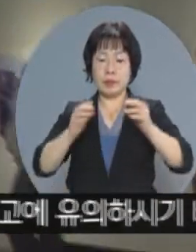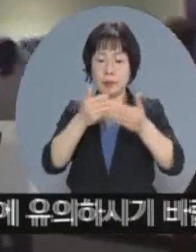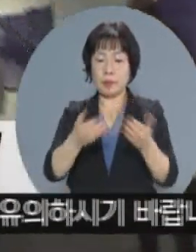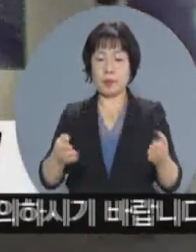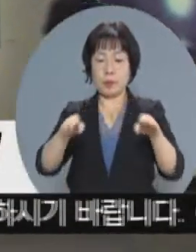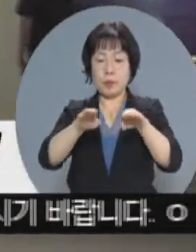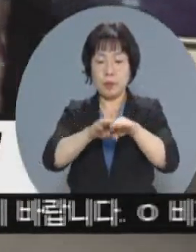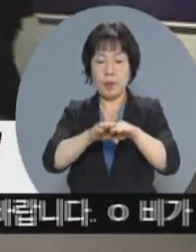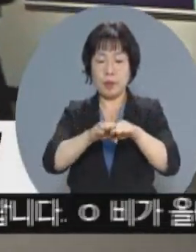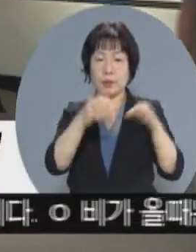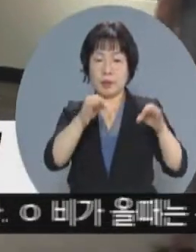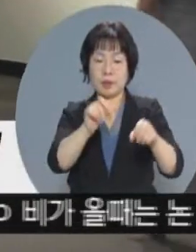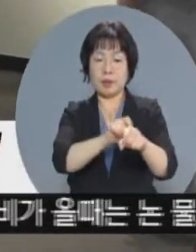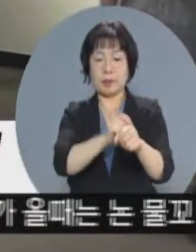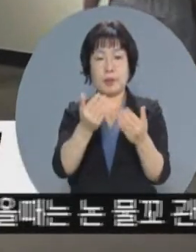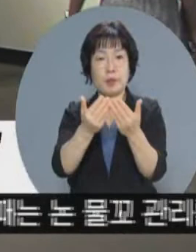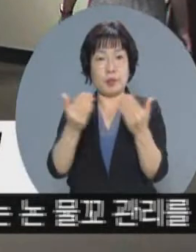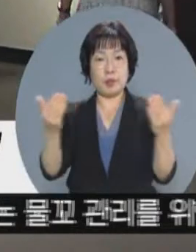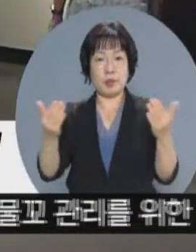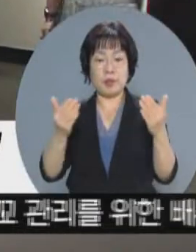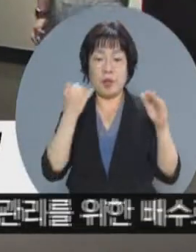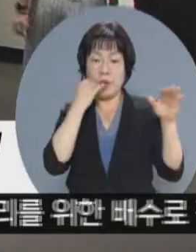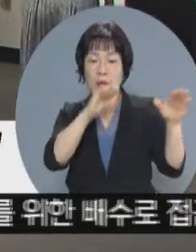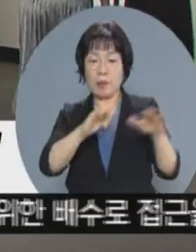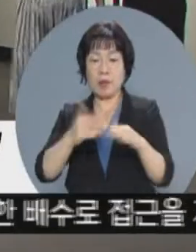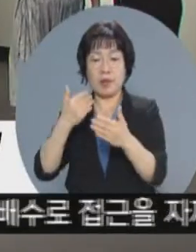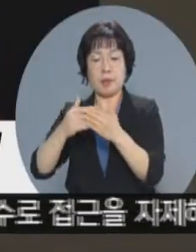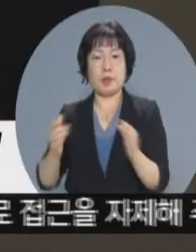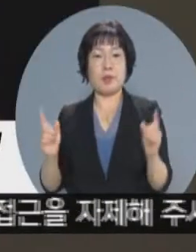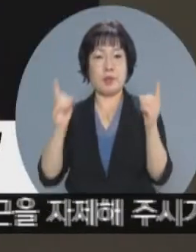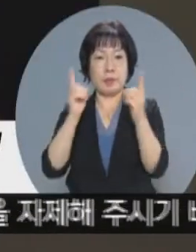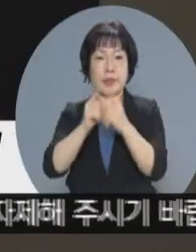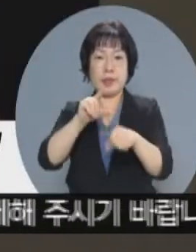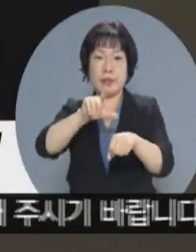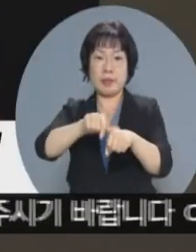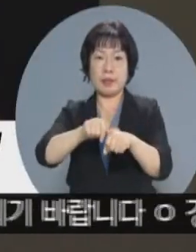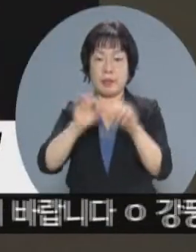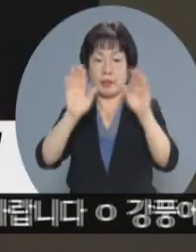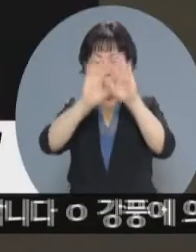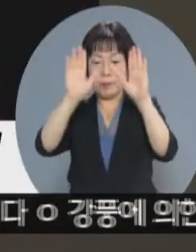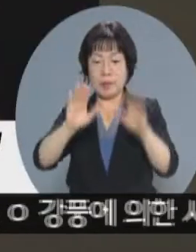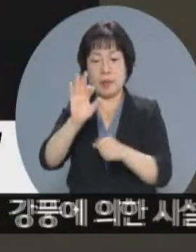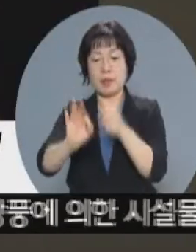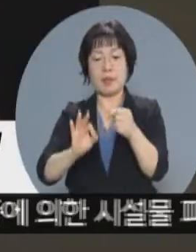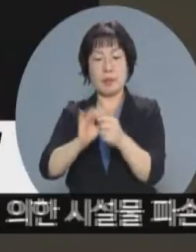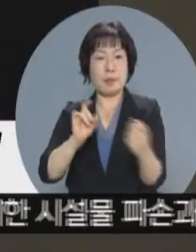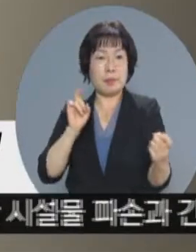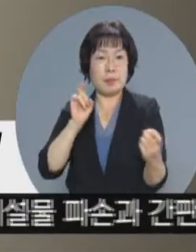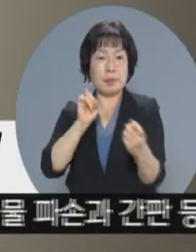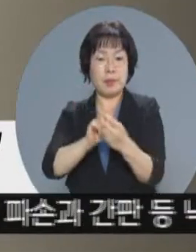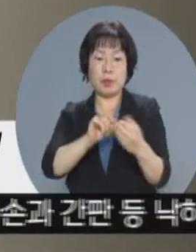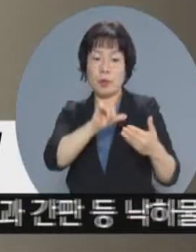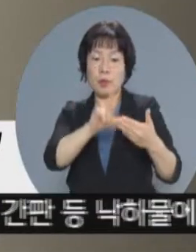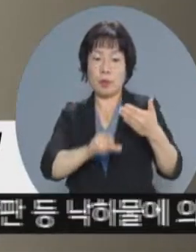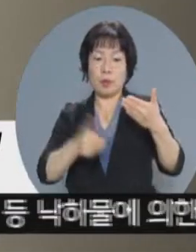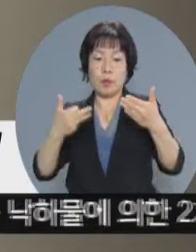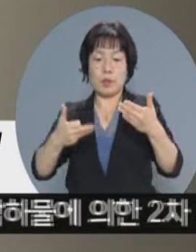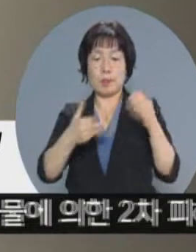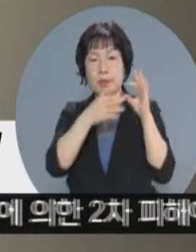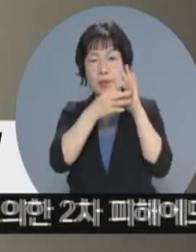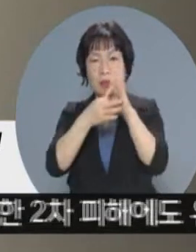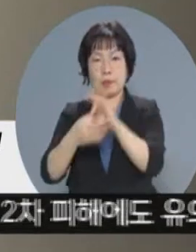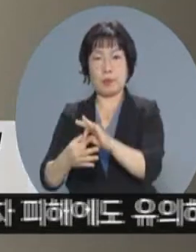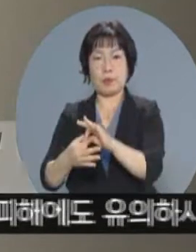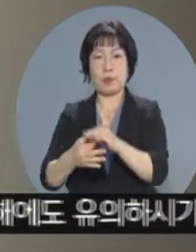국립현대미술관 미술은행 특별전시 바다와 미술이 만나는 시간은 박람회 10주년 기념행사의 하나로 오는 9월 18일까지